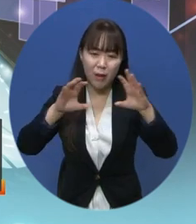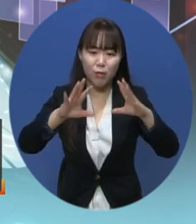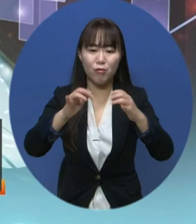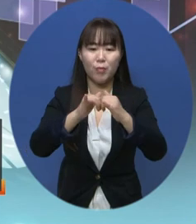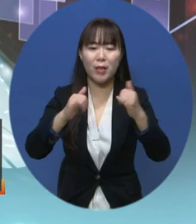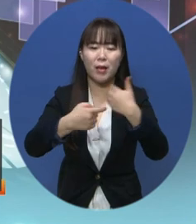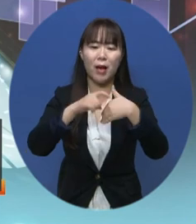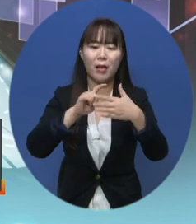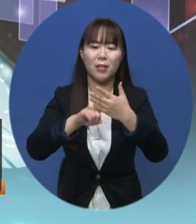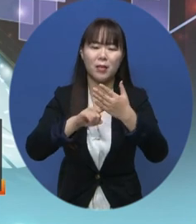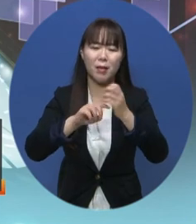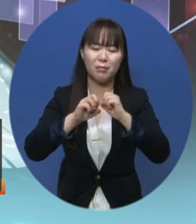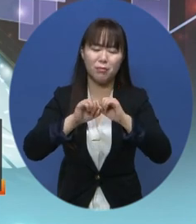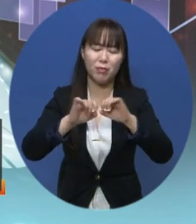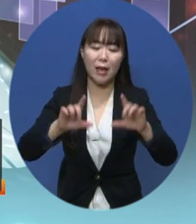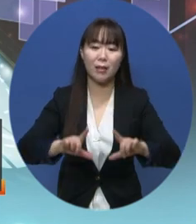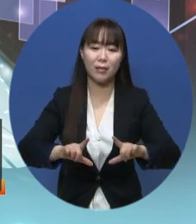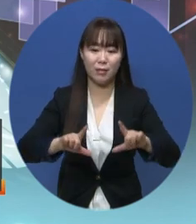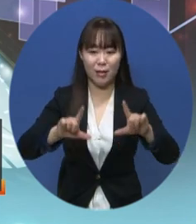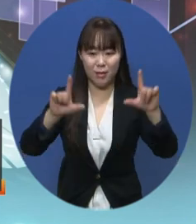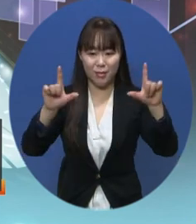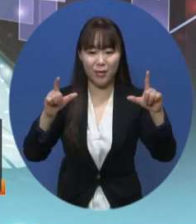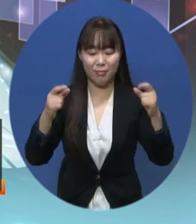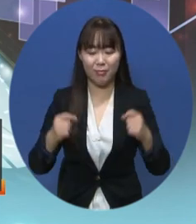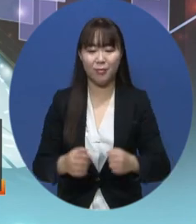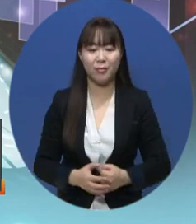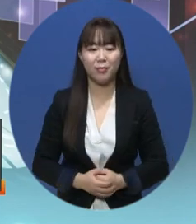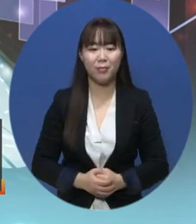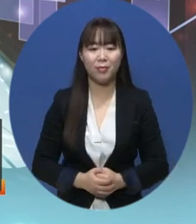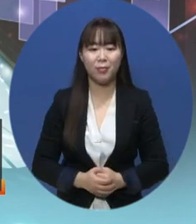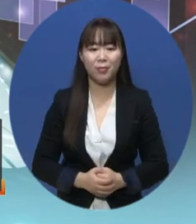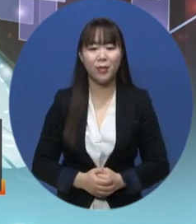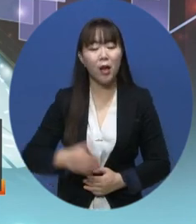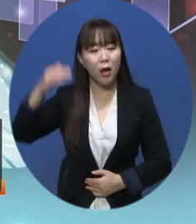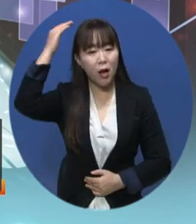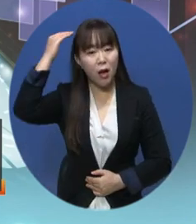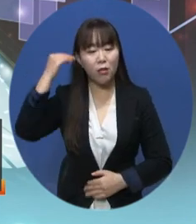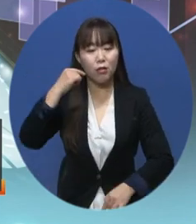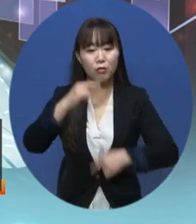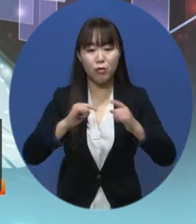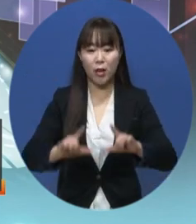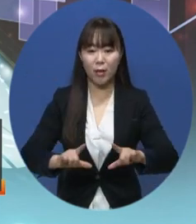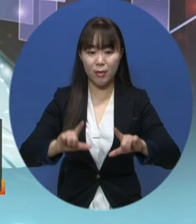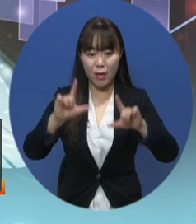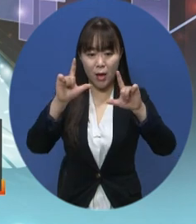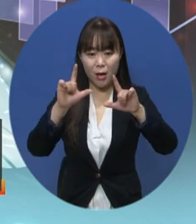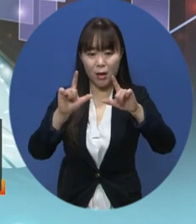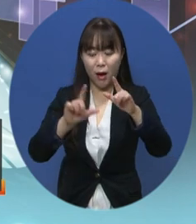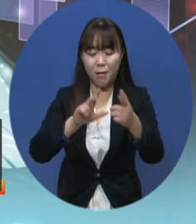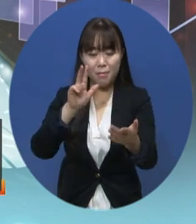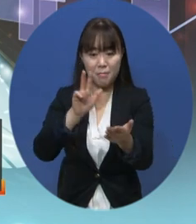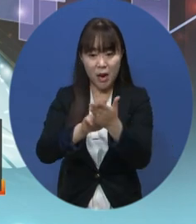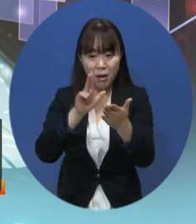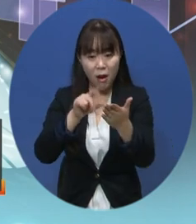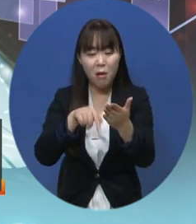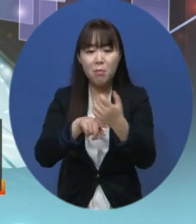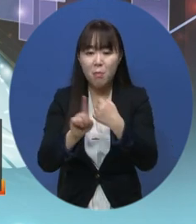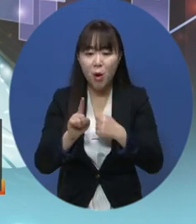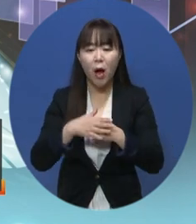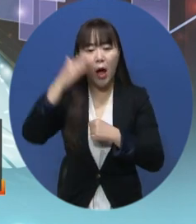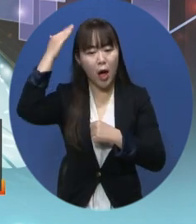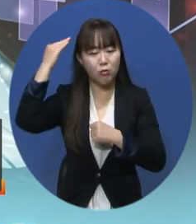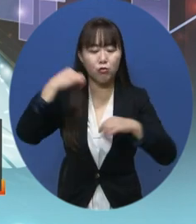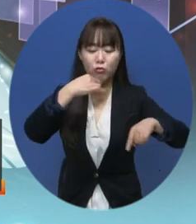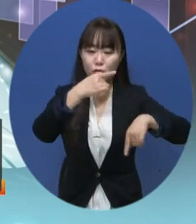국민의 가슴에 울려 퍼진 날이 되었습니다. 한국 수어의 날을 제정하게 된 것은 한국